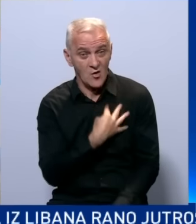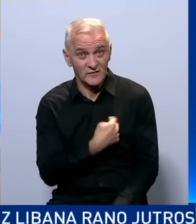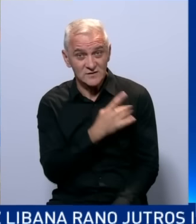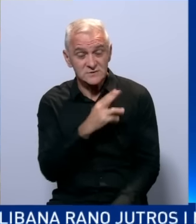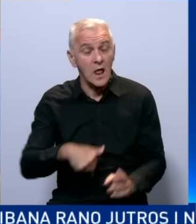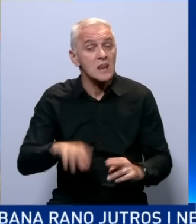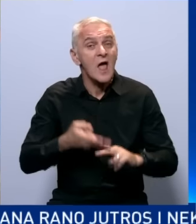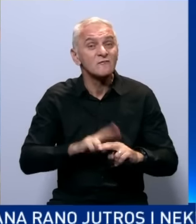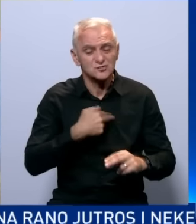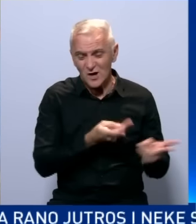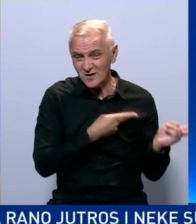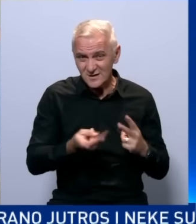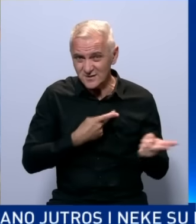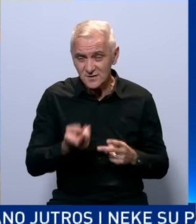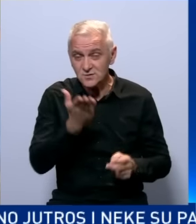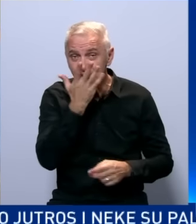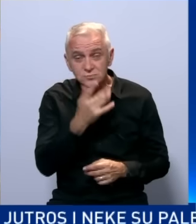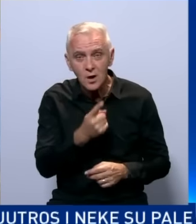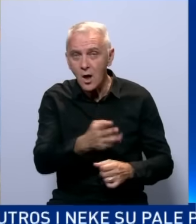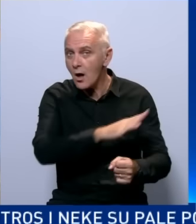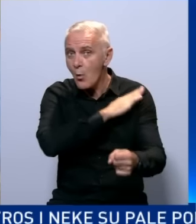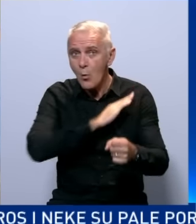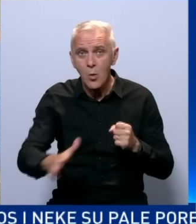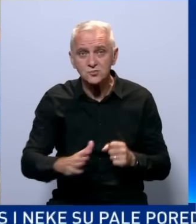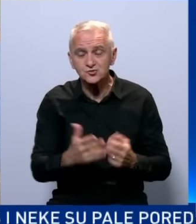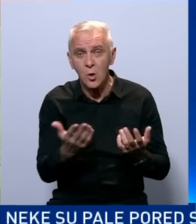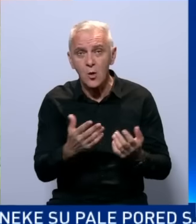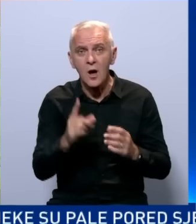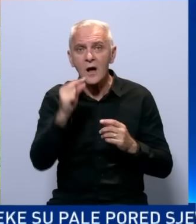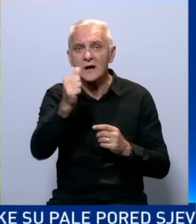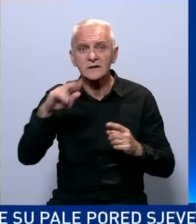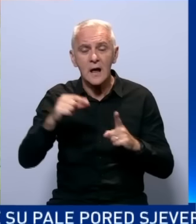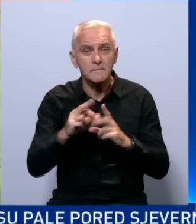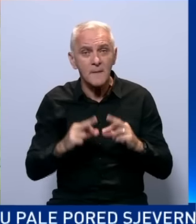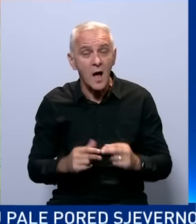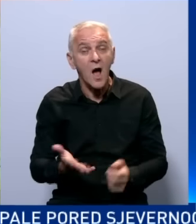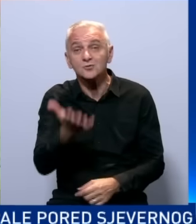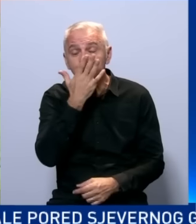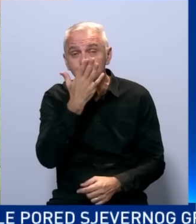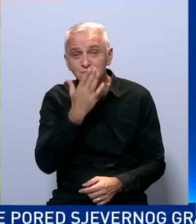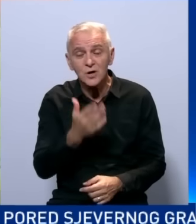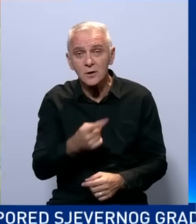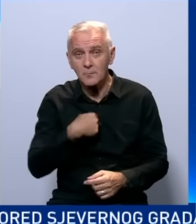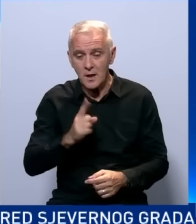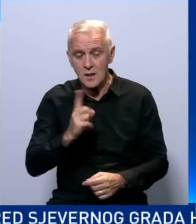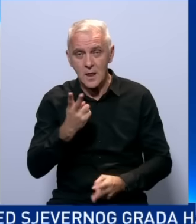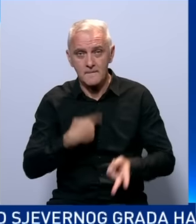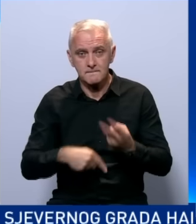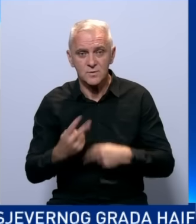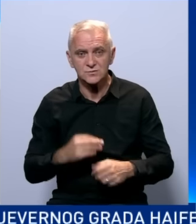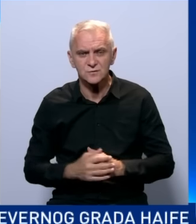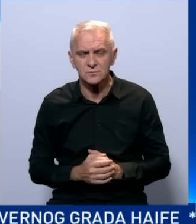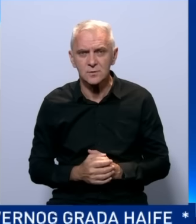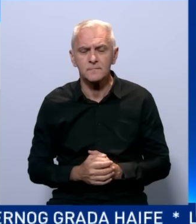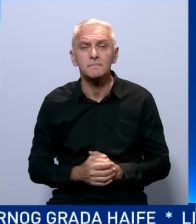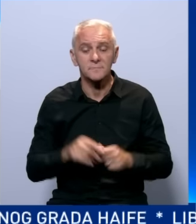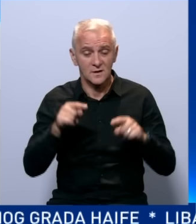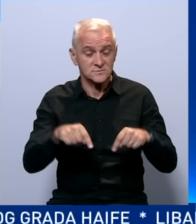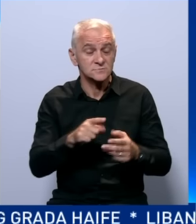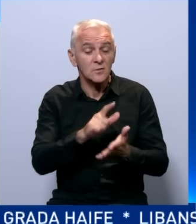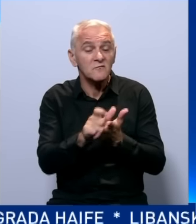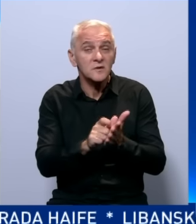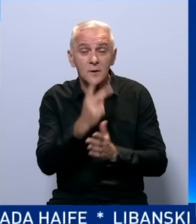najviše uvozimo ovu namirnicu, gotovo je potpuno uništen rod šećerne repe, a mi šećer već neko vrijeme ne proizvodimo. Pred nama je taj period sad, pa